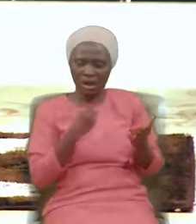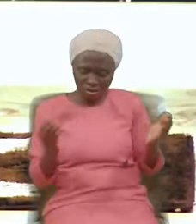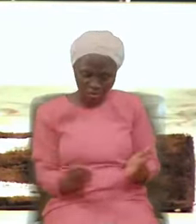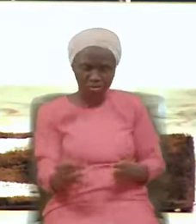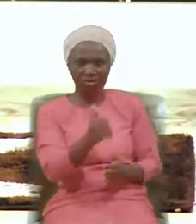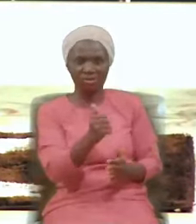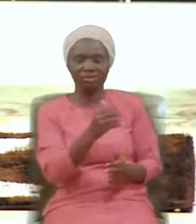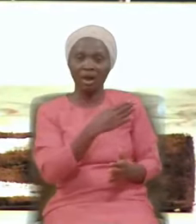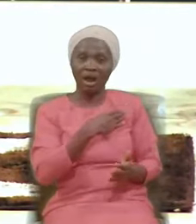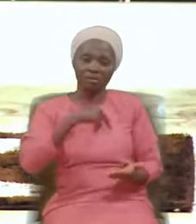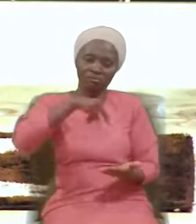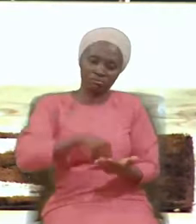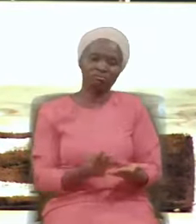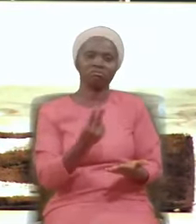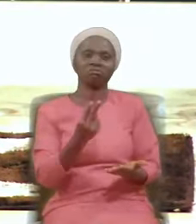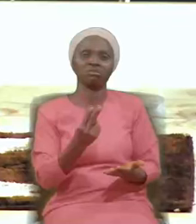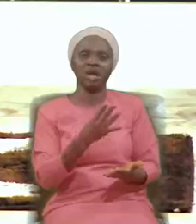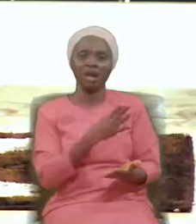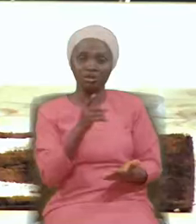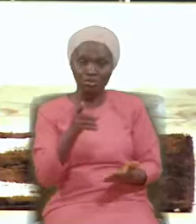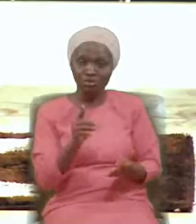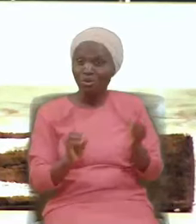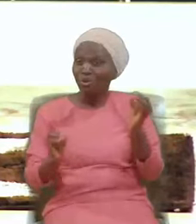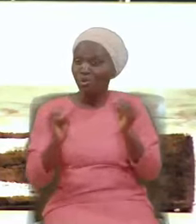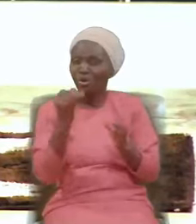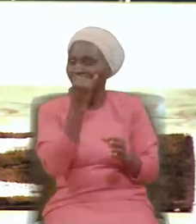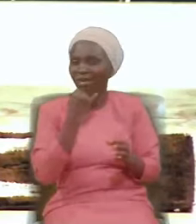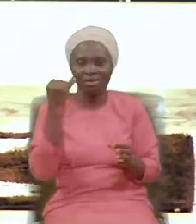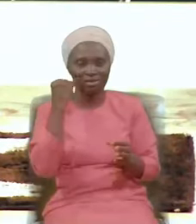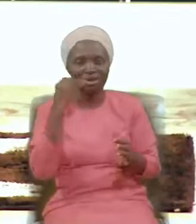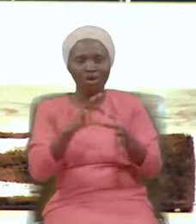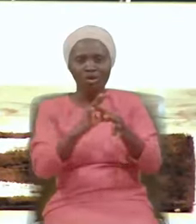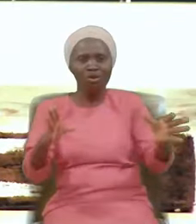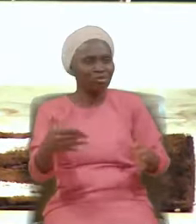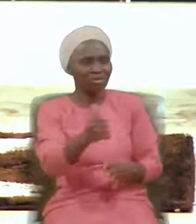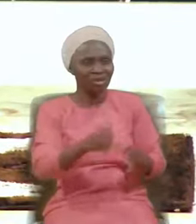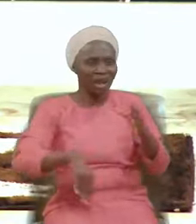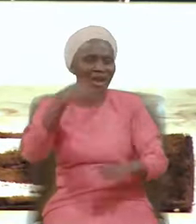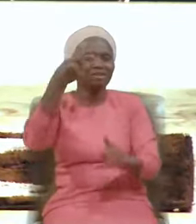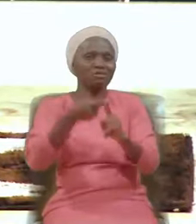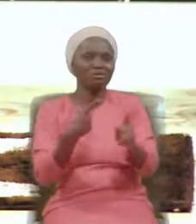mets-toi sur ton Seigneur Jérusalem. Détache les liens de ton cou,